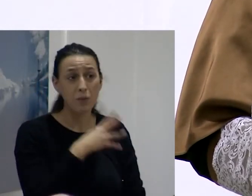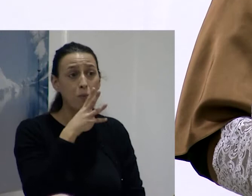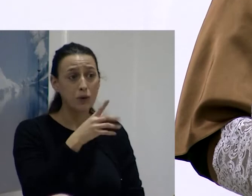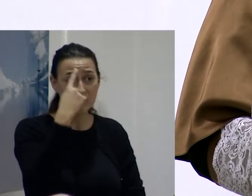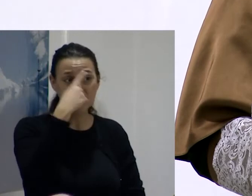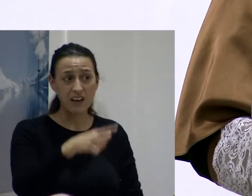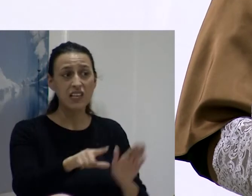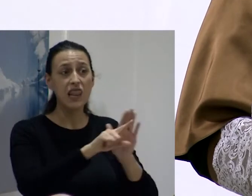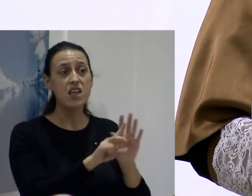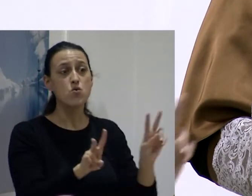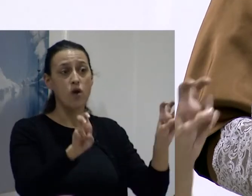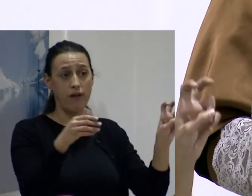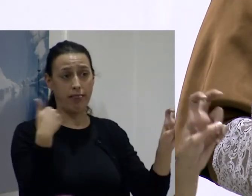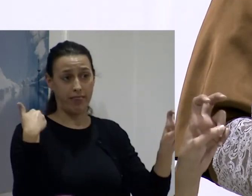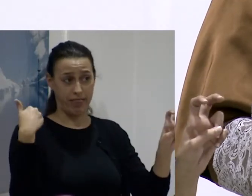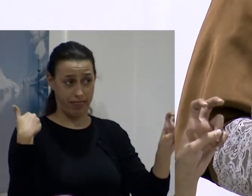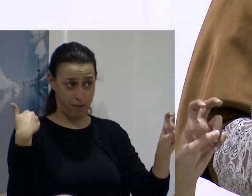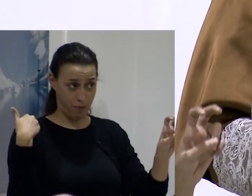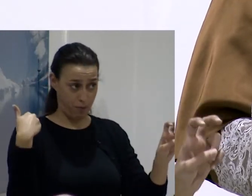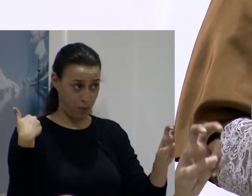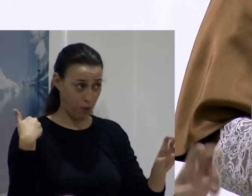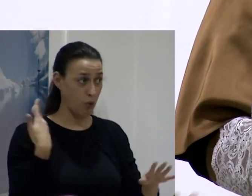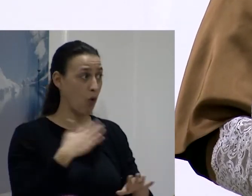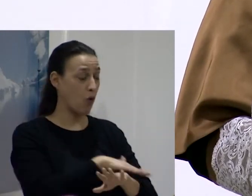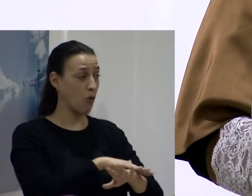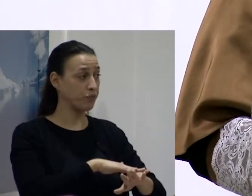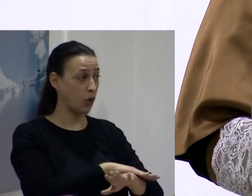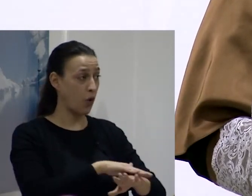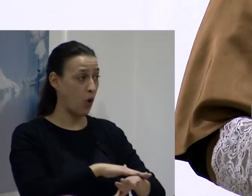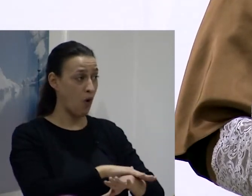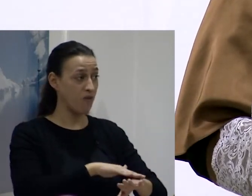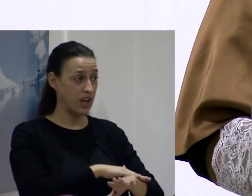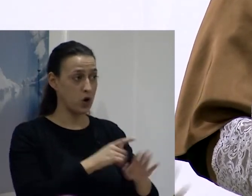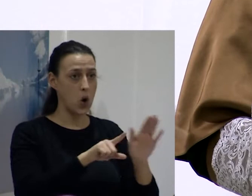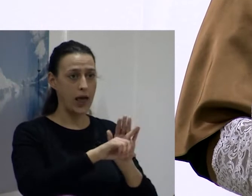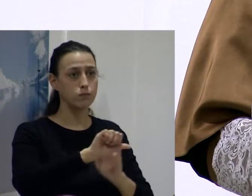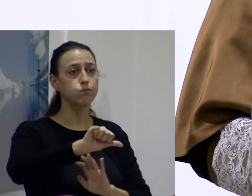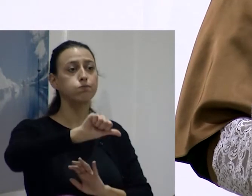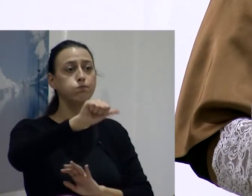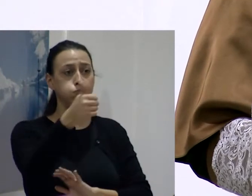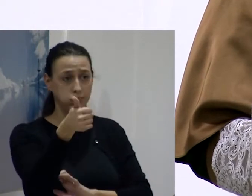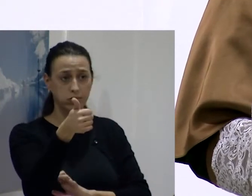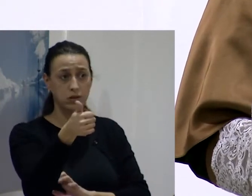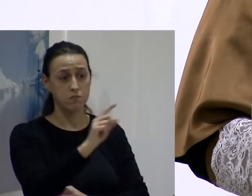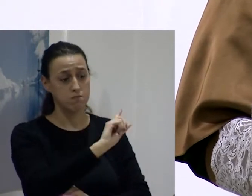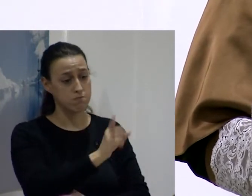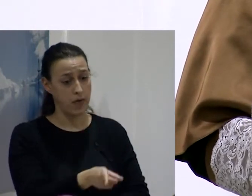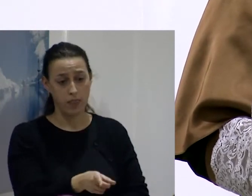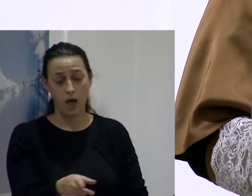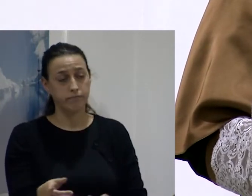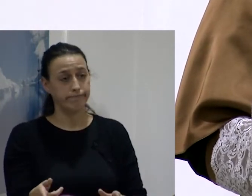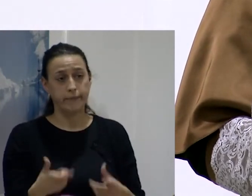nova llei, recentment aprovada pels legisladors espanyols, desapareixerà del tot.